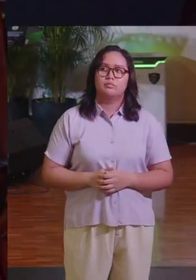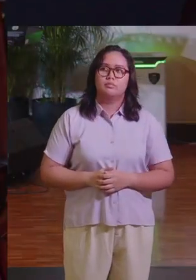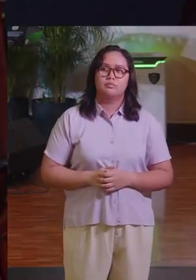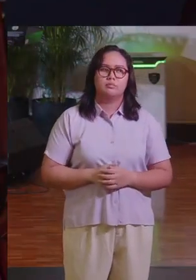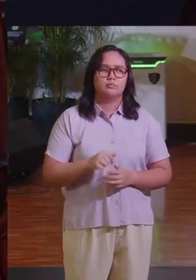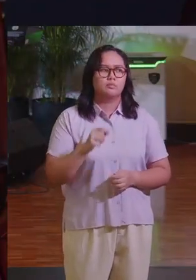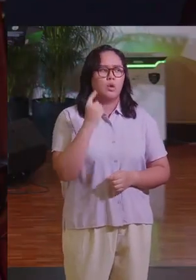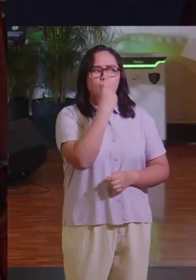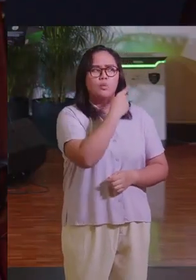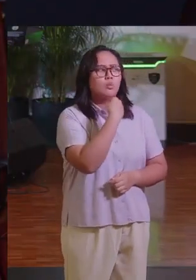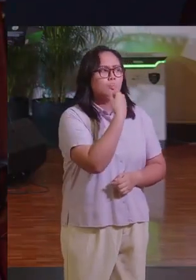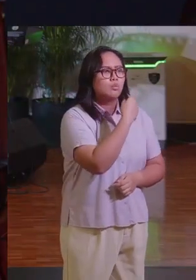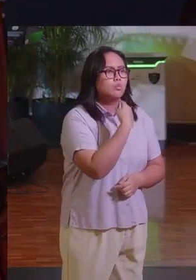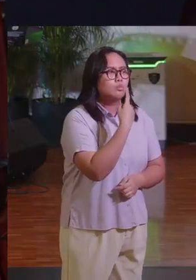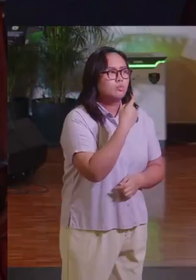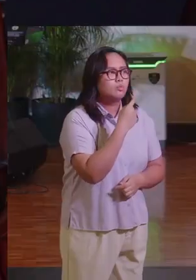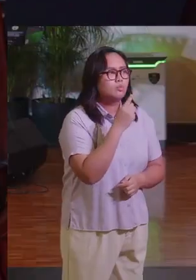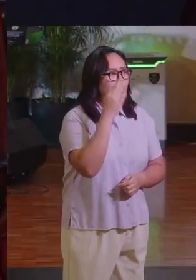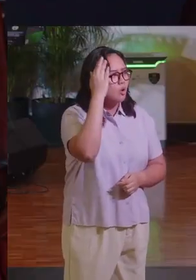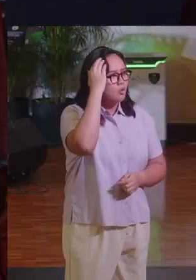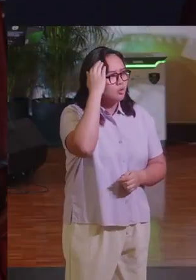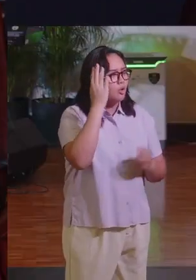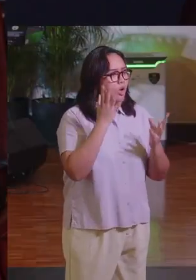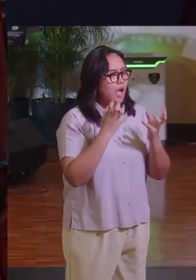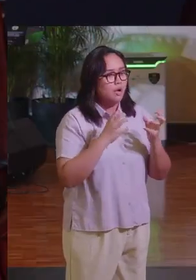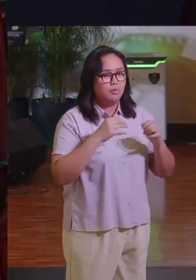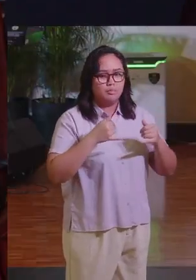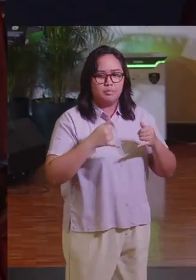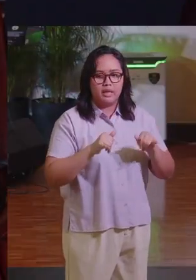Sino po rito sa inyo ang marunong mag-chess?